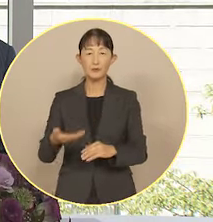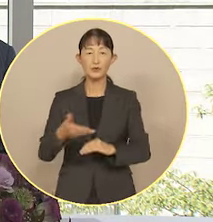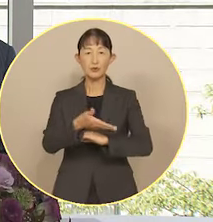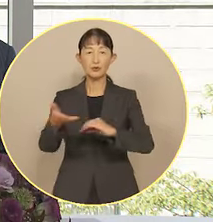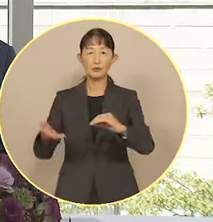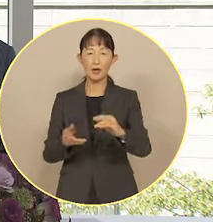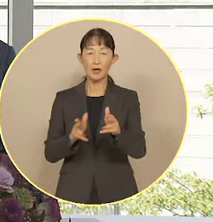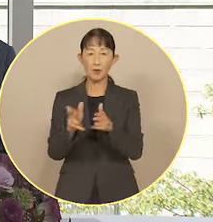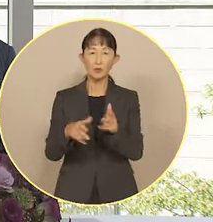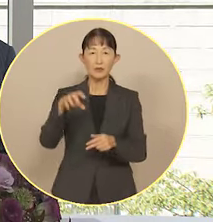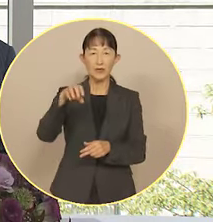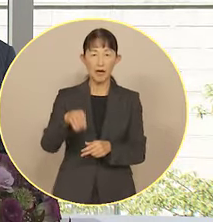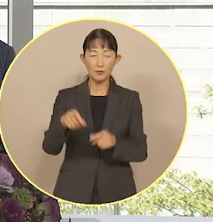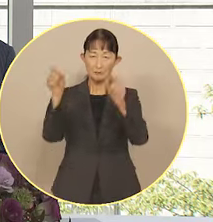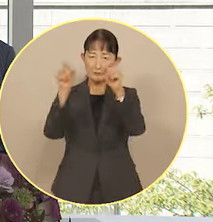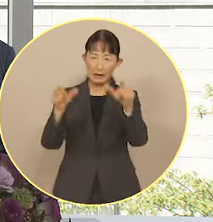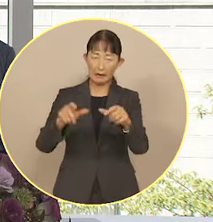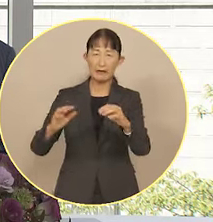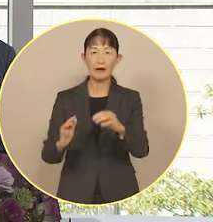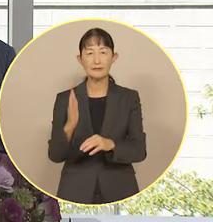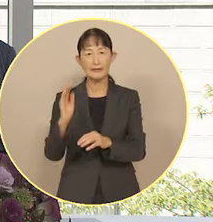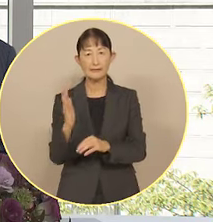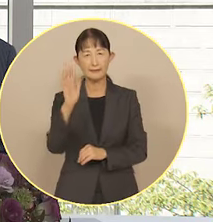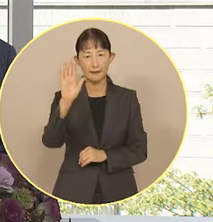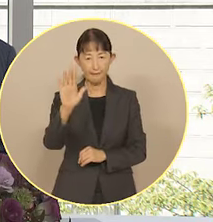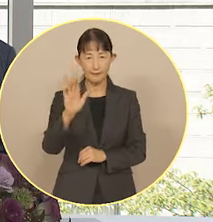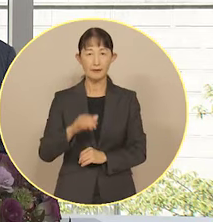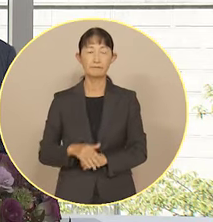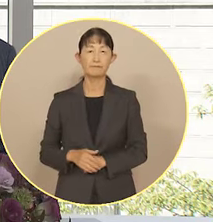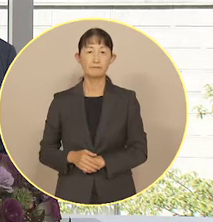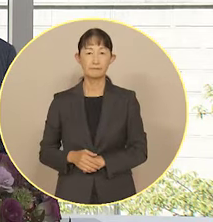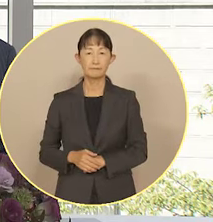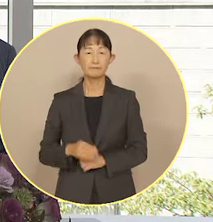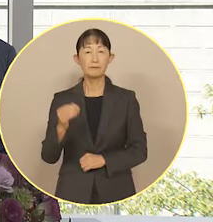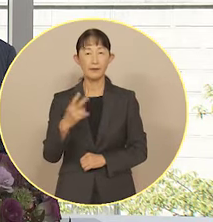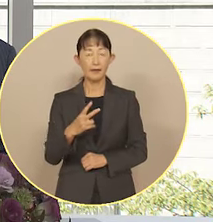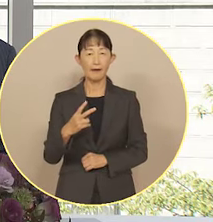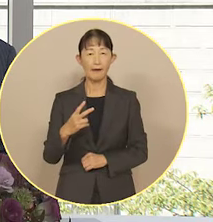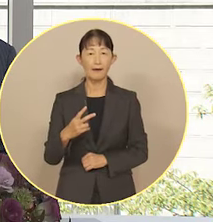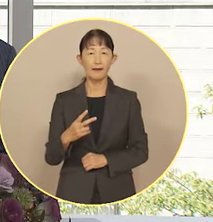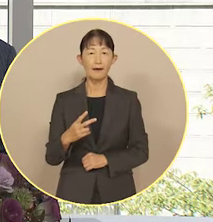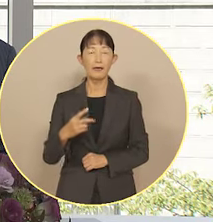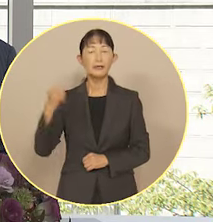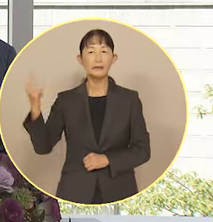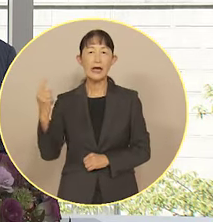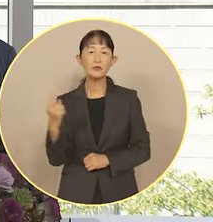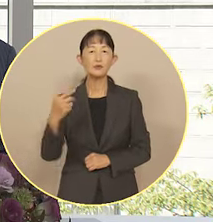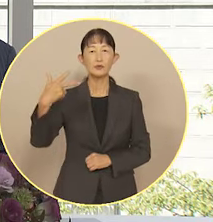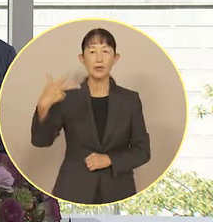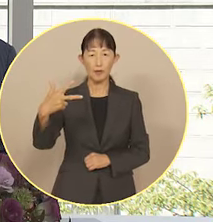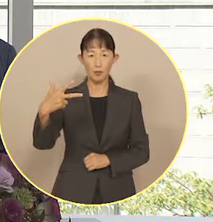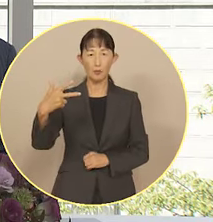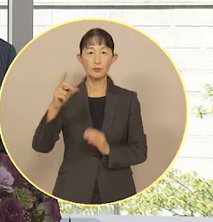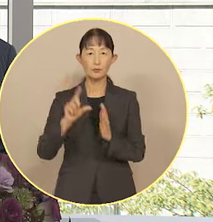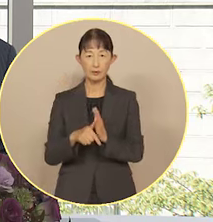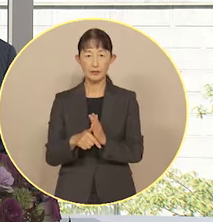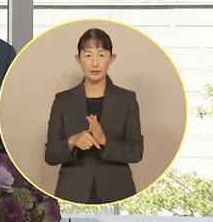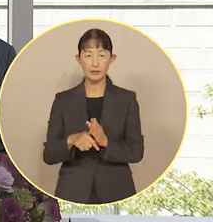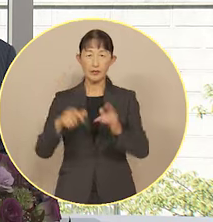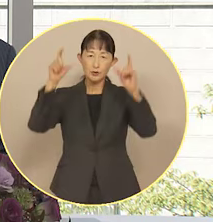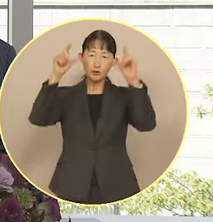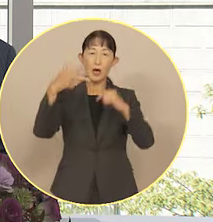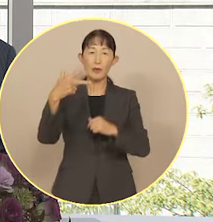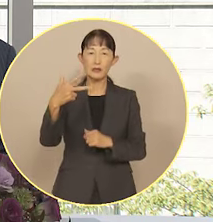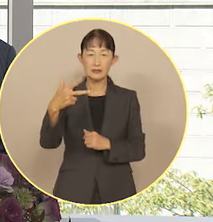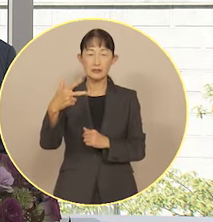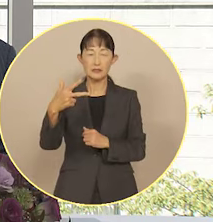で落雷により火災が発生いたしましたさらに8月の台風7号では津山